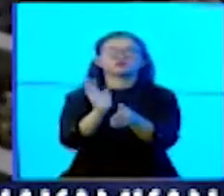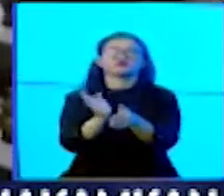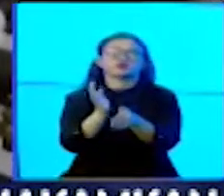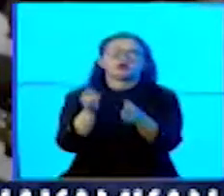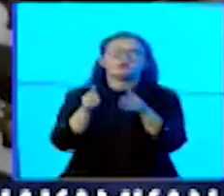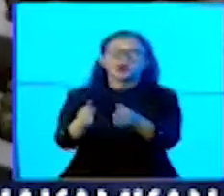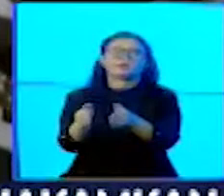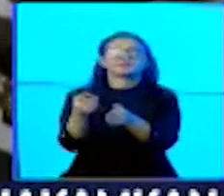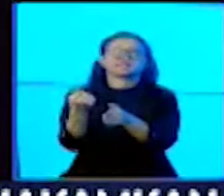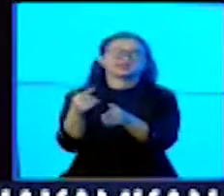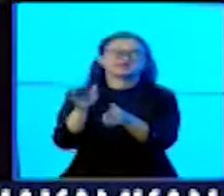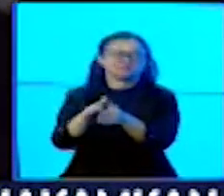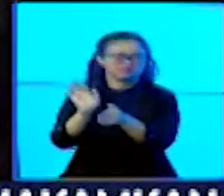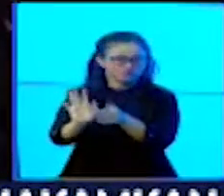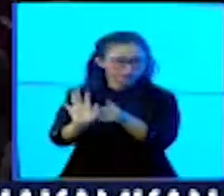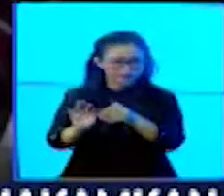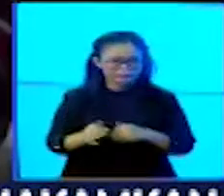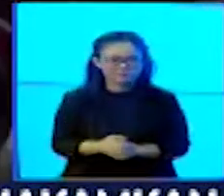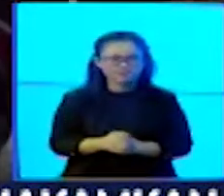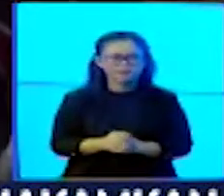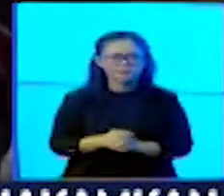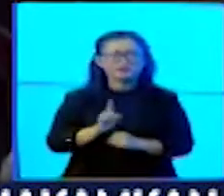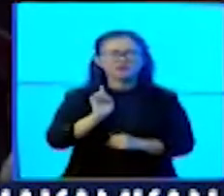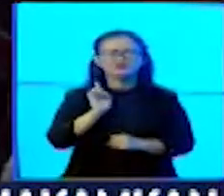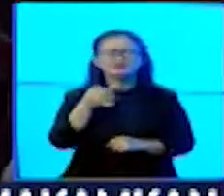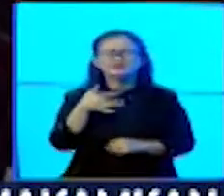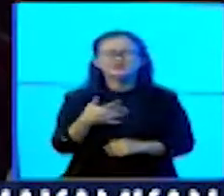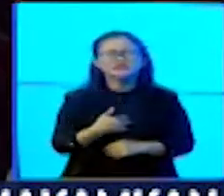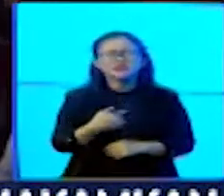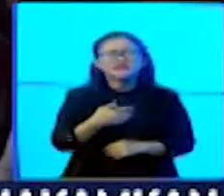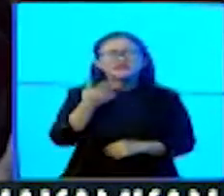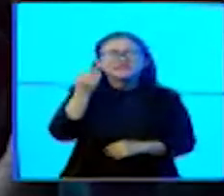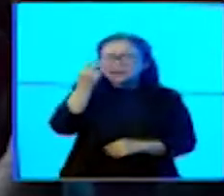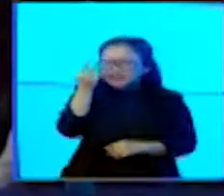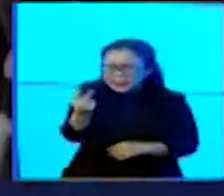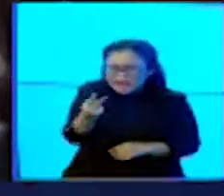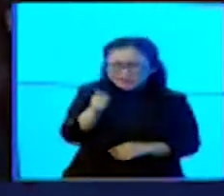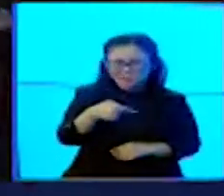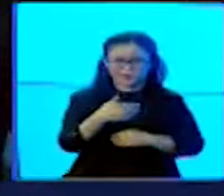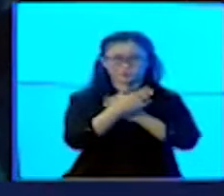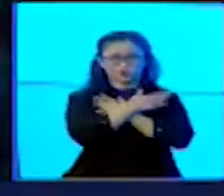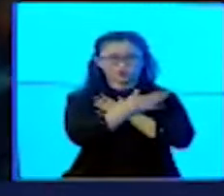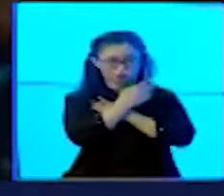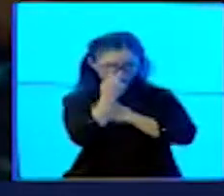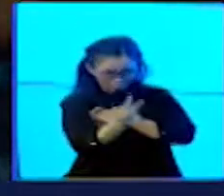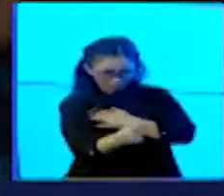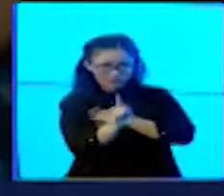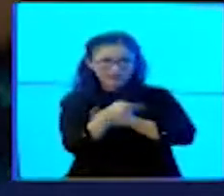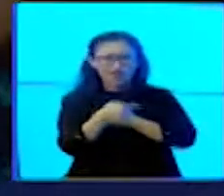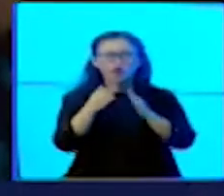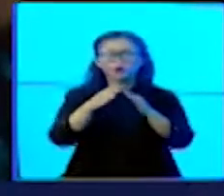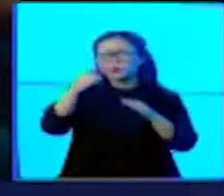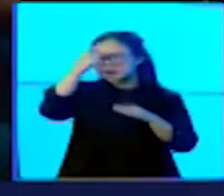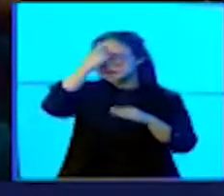pemakaman tersebut. Khususnya aja, Pak, usus buat sambungan itu, Pak, bukan usus asli dia itu. Ini dari rumah sakit mana, Bu? Rumah sakit